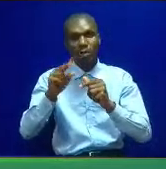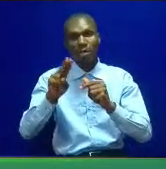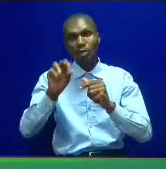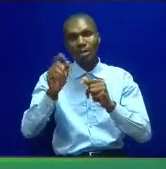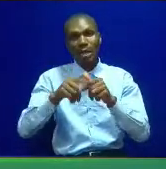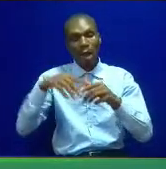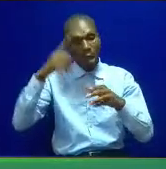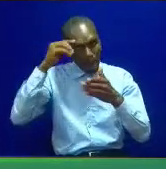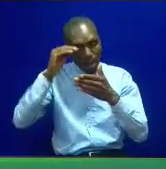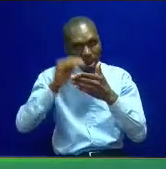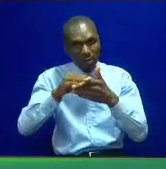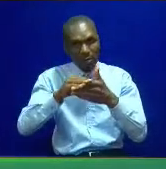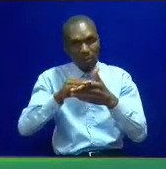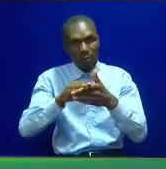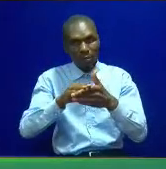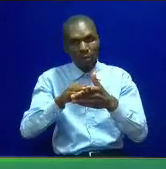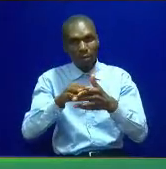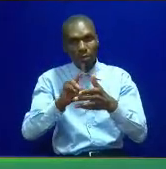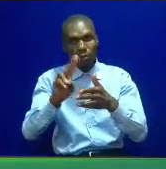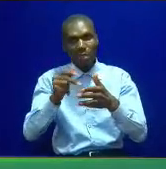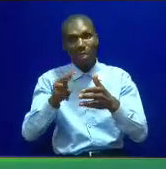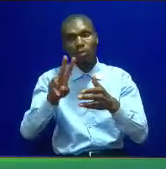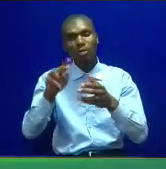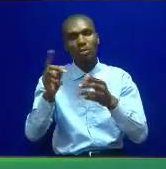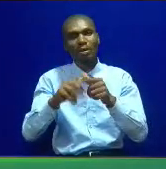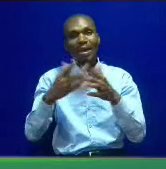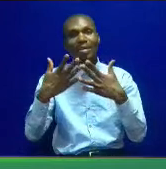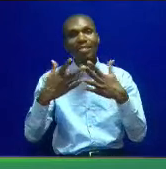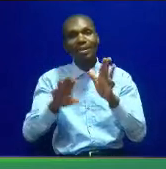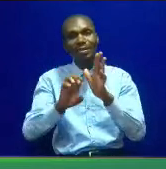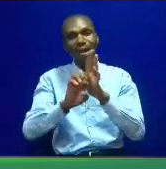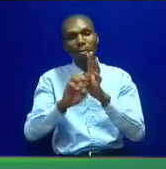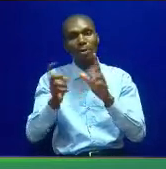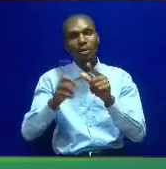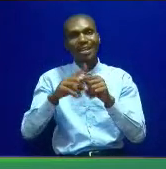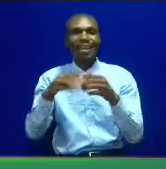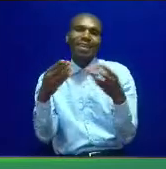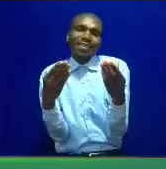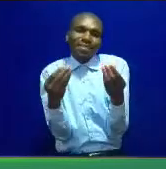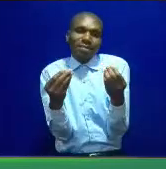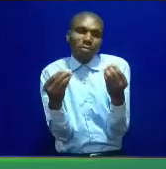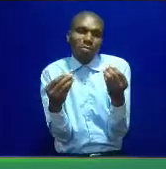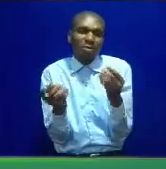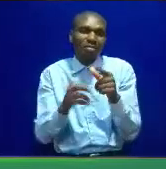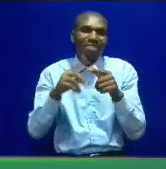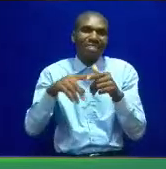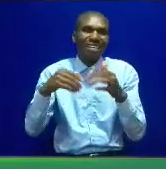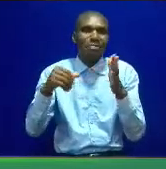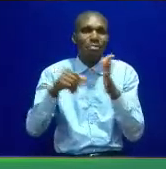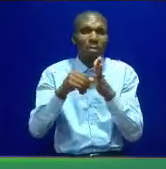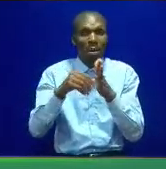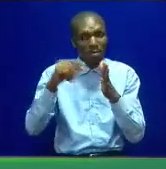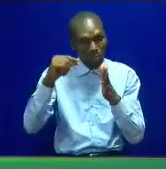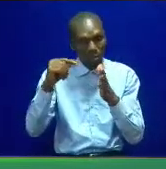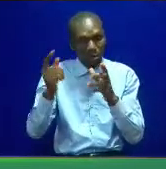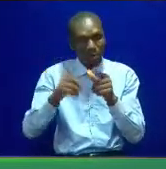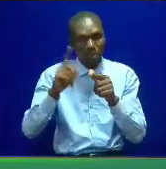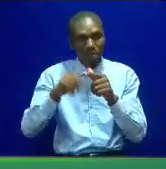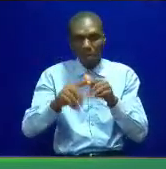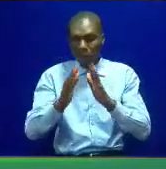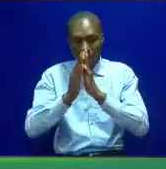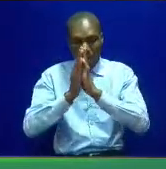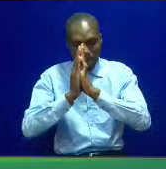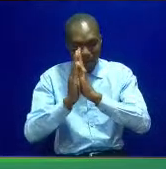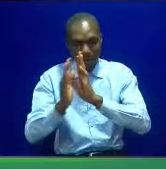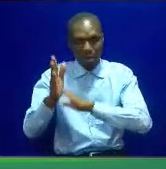twegene tenga to chikaba 2022 ege kogera ebintu buna bono tu arengo na kororo babire no nya mbira ororo babuja toko sabanya sai